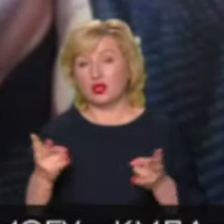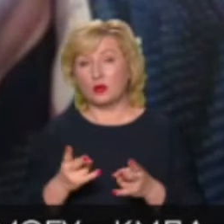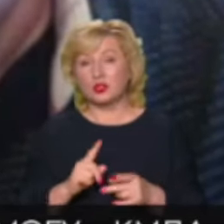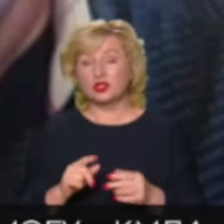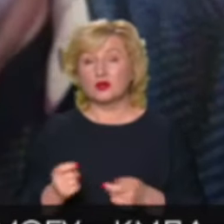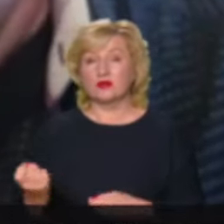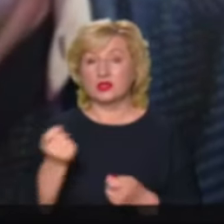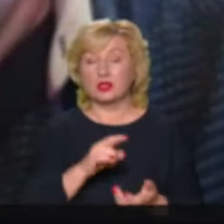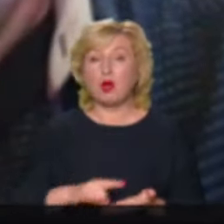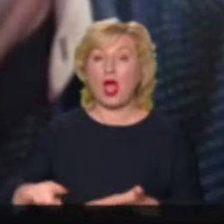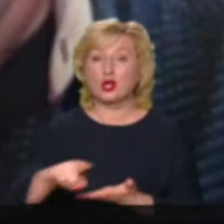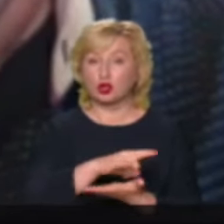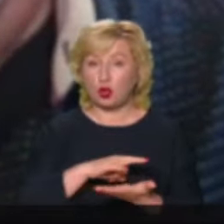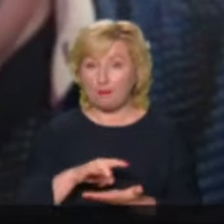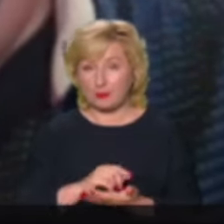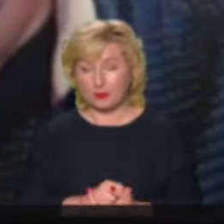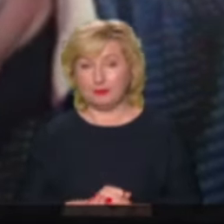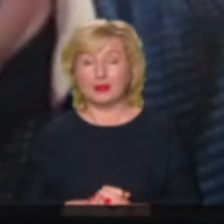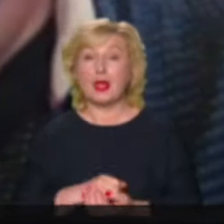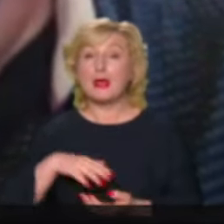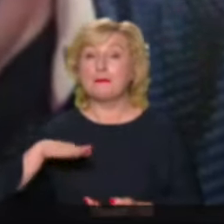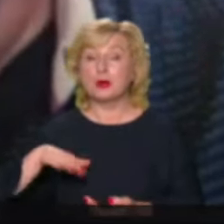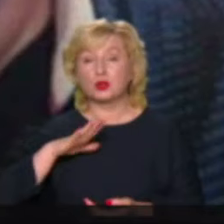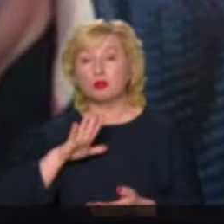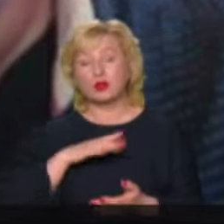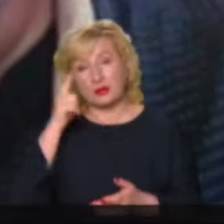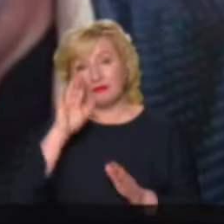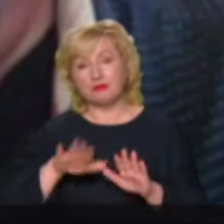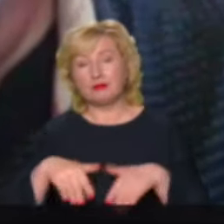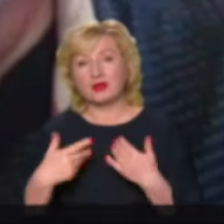по аеродрому. Потім була версія, що це